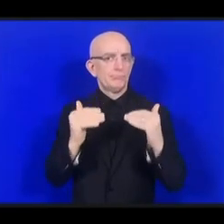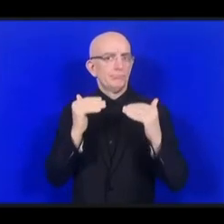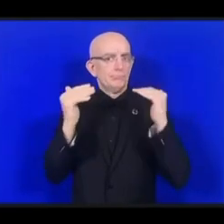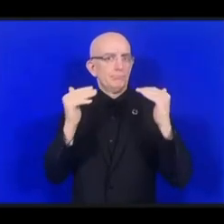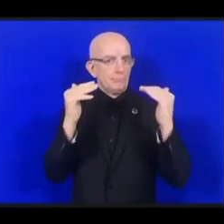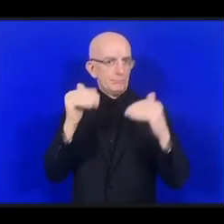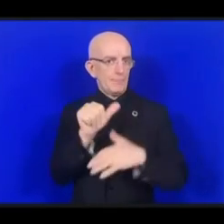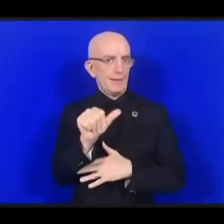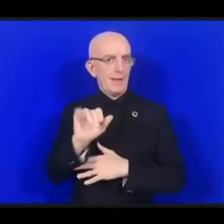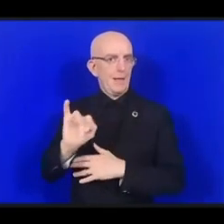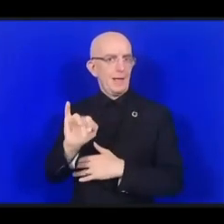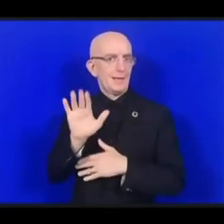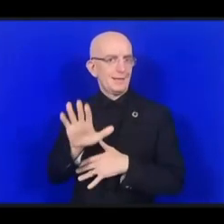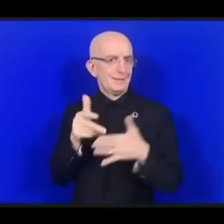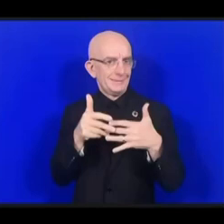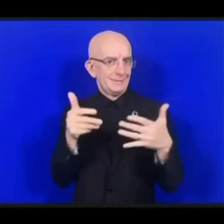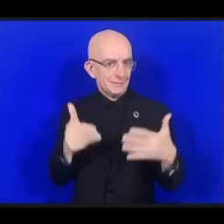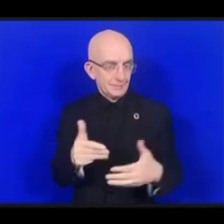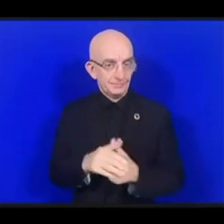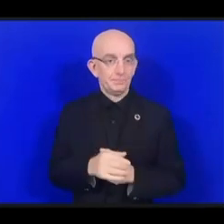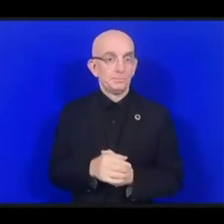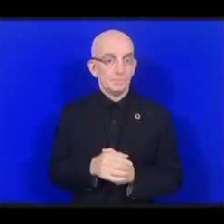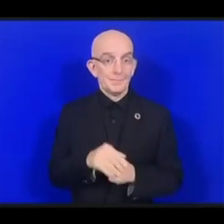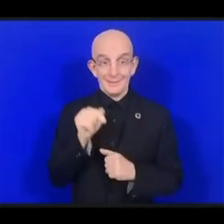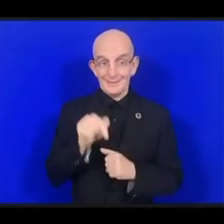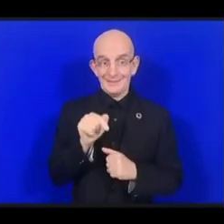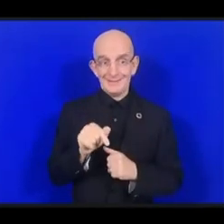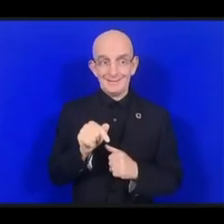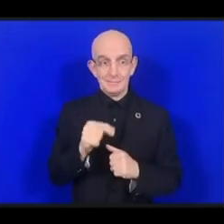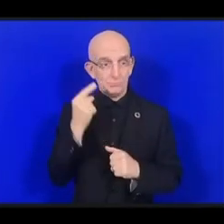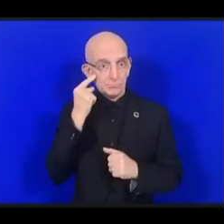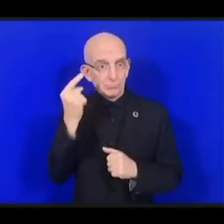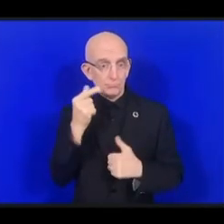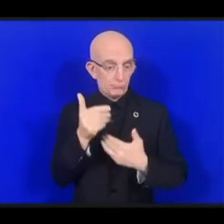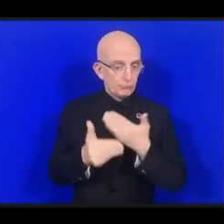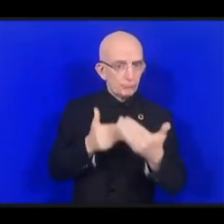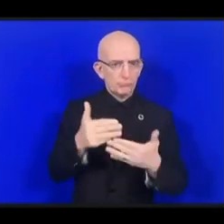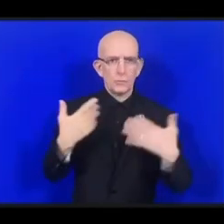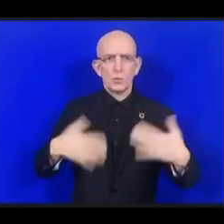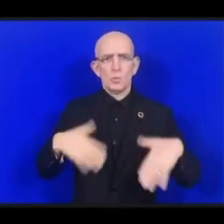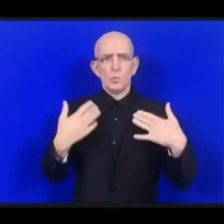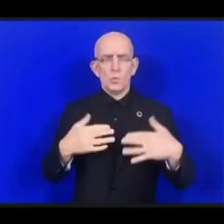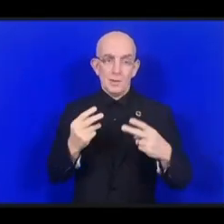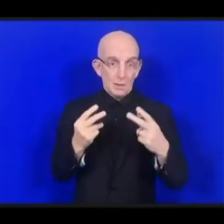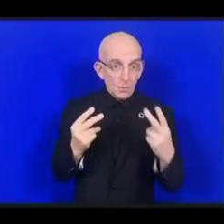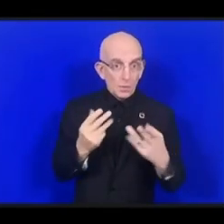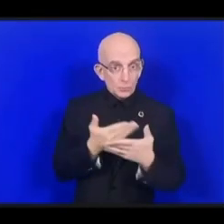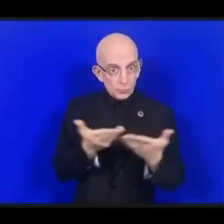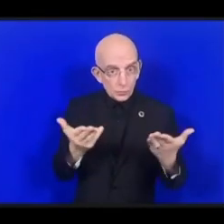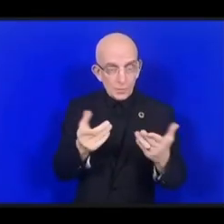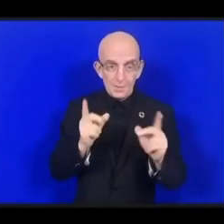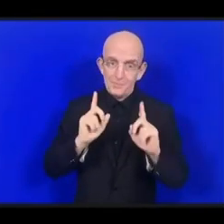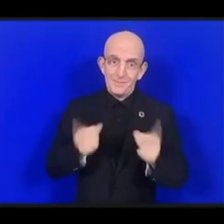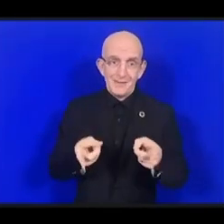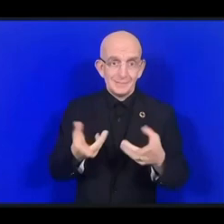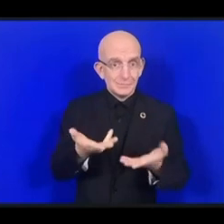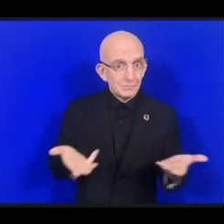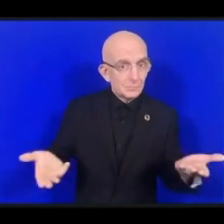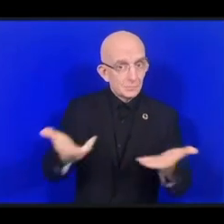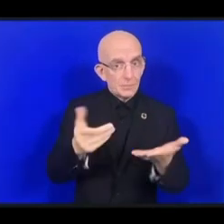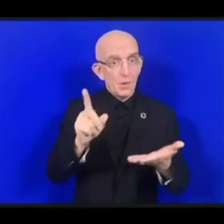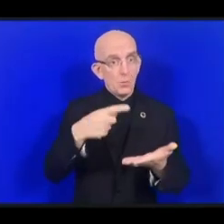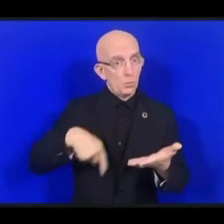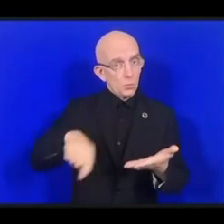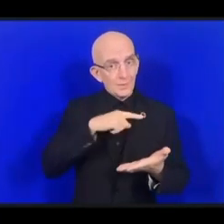メンバーとして新しいデジタルガバナンスの分断に対して対応する必要がありますG